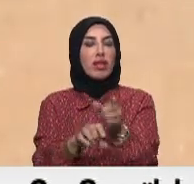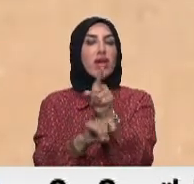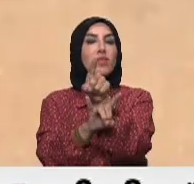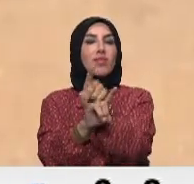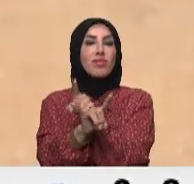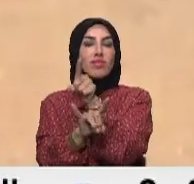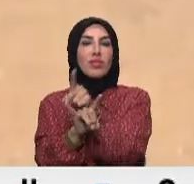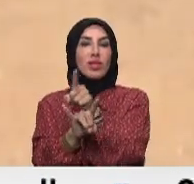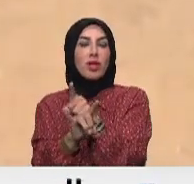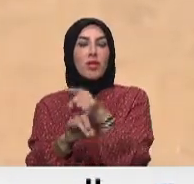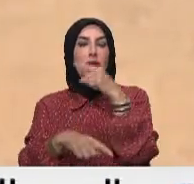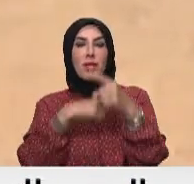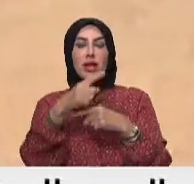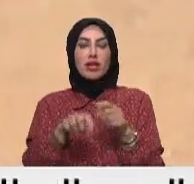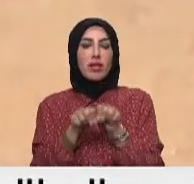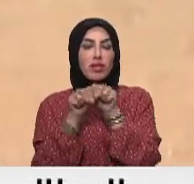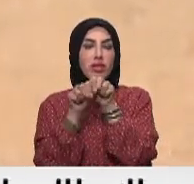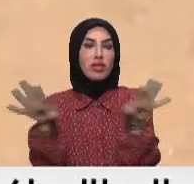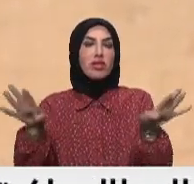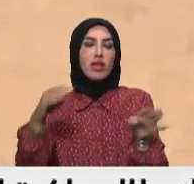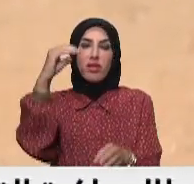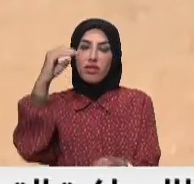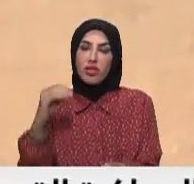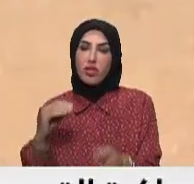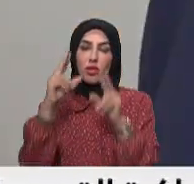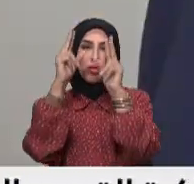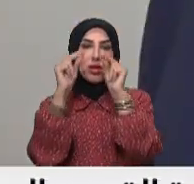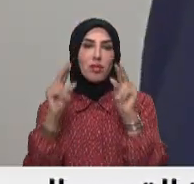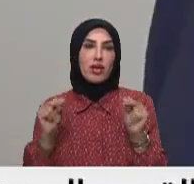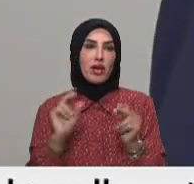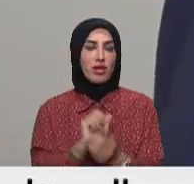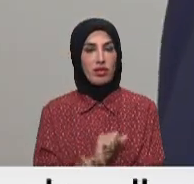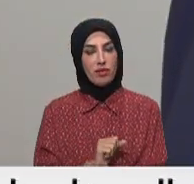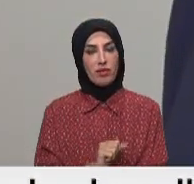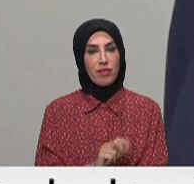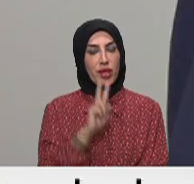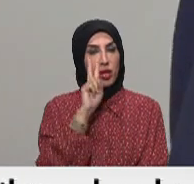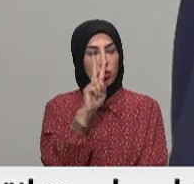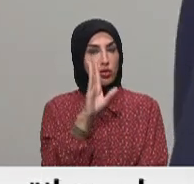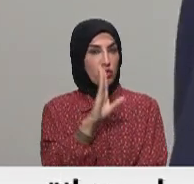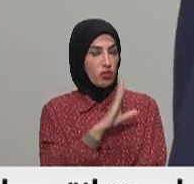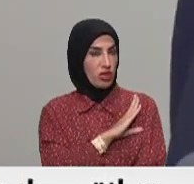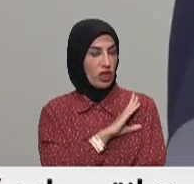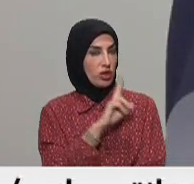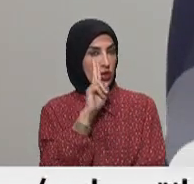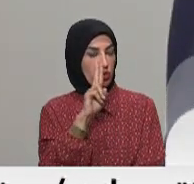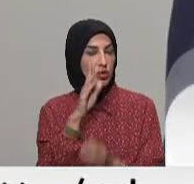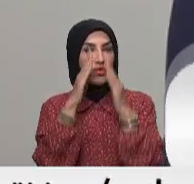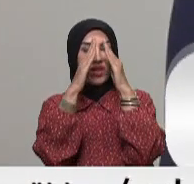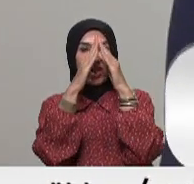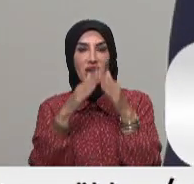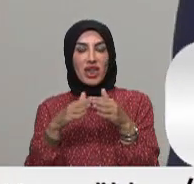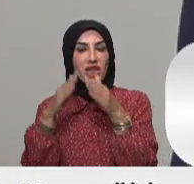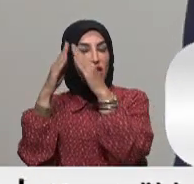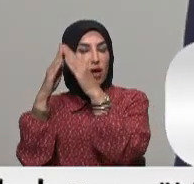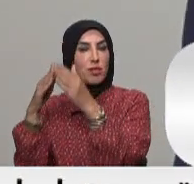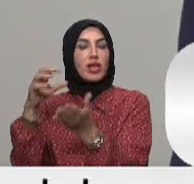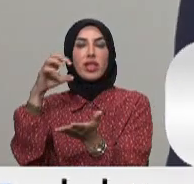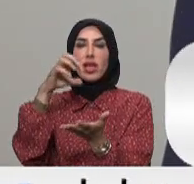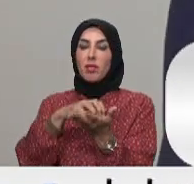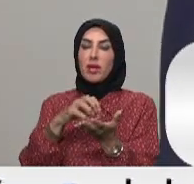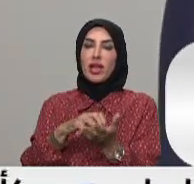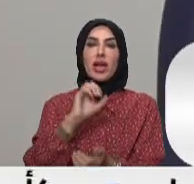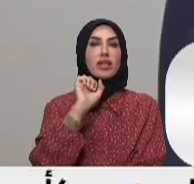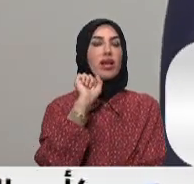عمليات توغله في جنوب البلاد. من الناحية العسكرية فالخيام هي مدينة قائمة